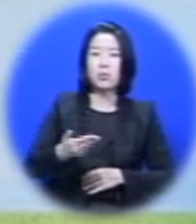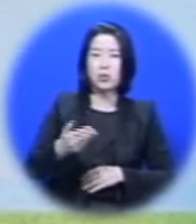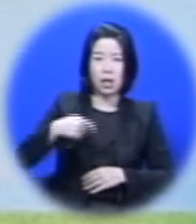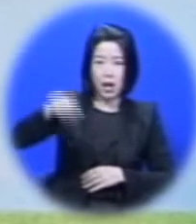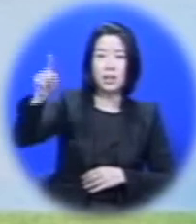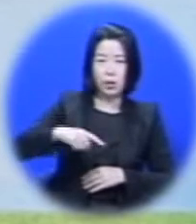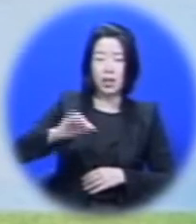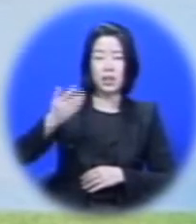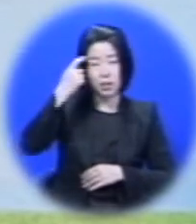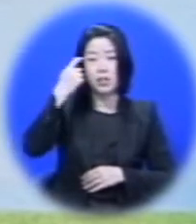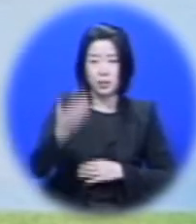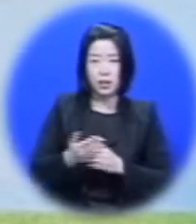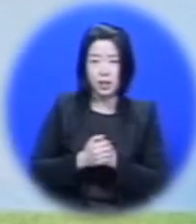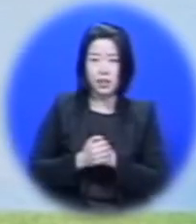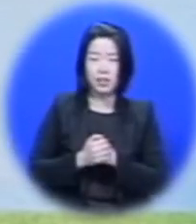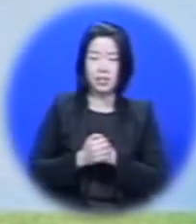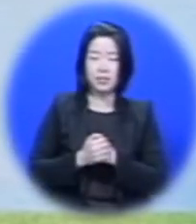갔다 와야 되는 거였나요?